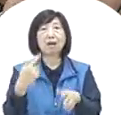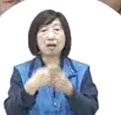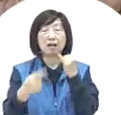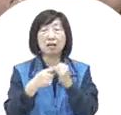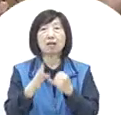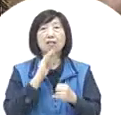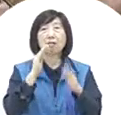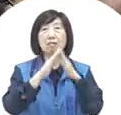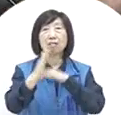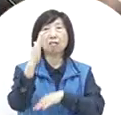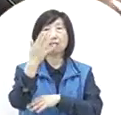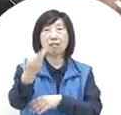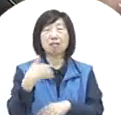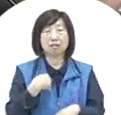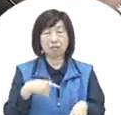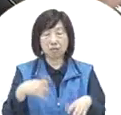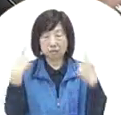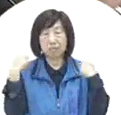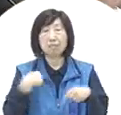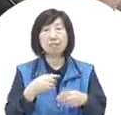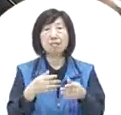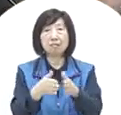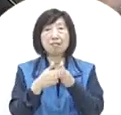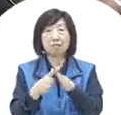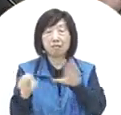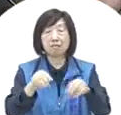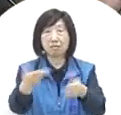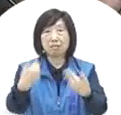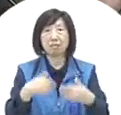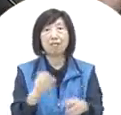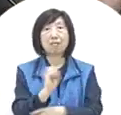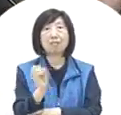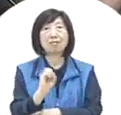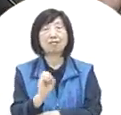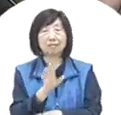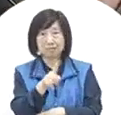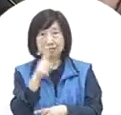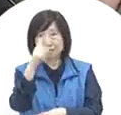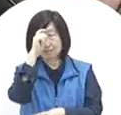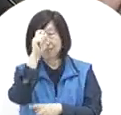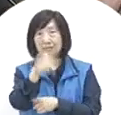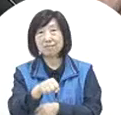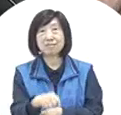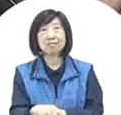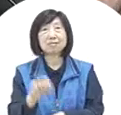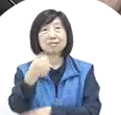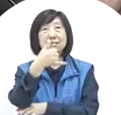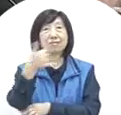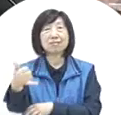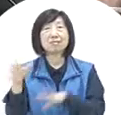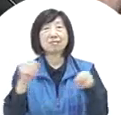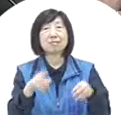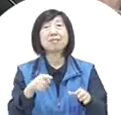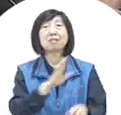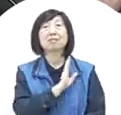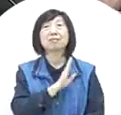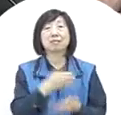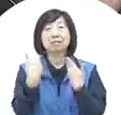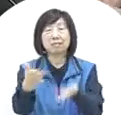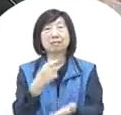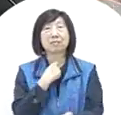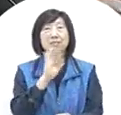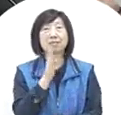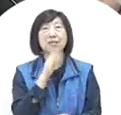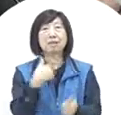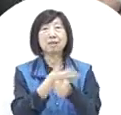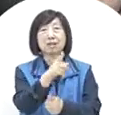是议员要求的资料哈，是不是可以提供？请市长承诺。 不是，议员要的资料，我们当然要提供。但是你要给他有